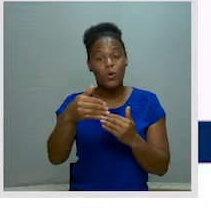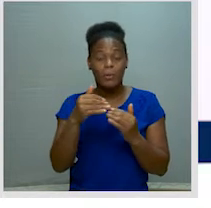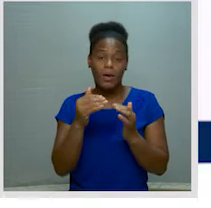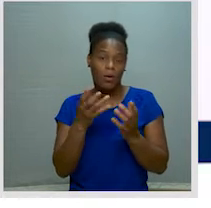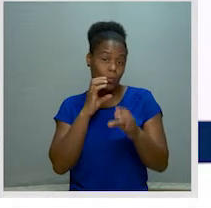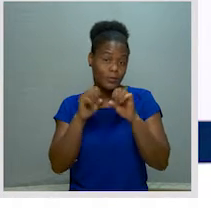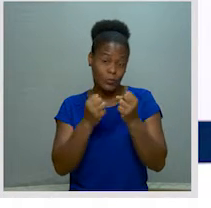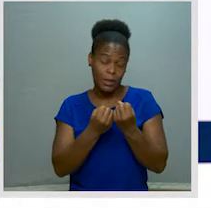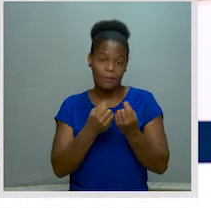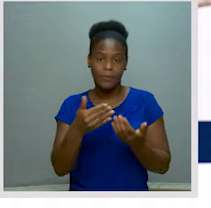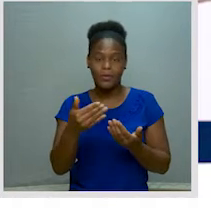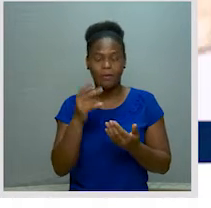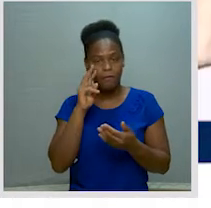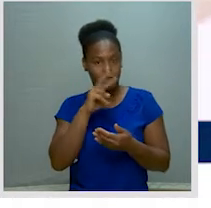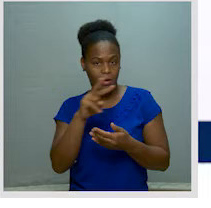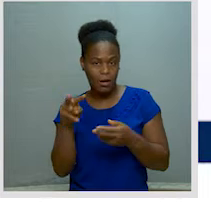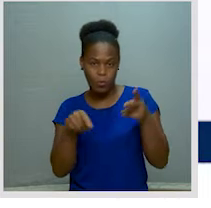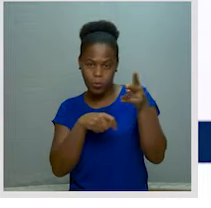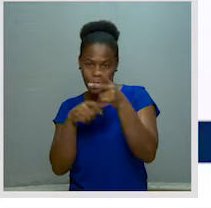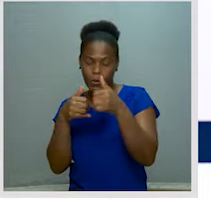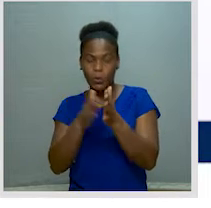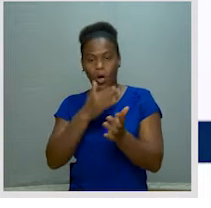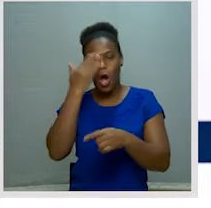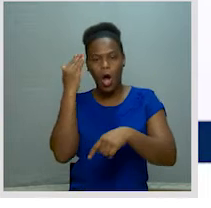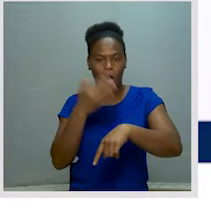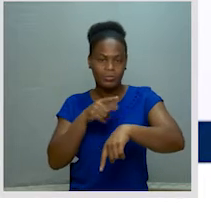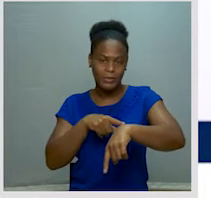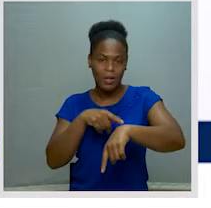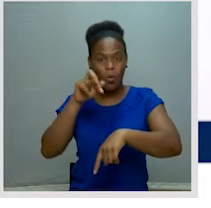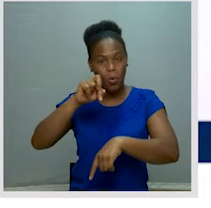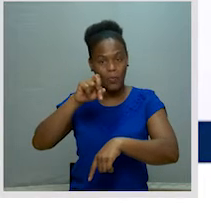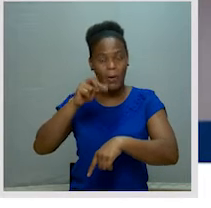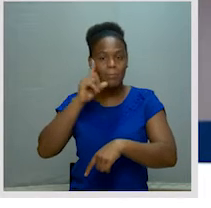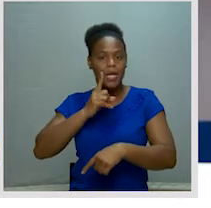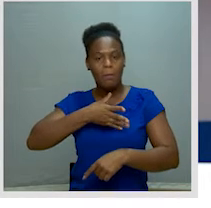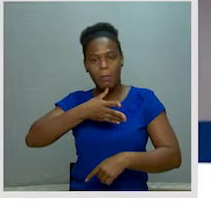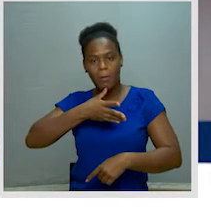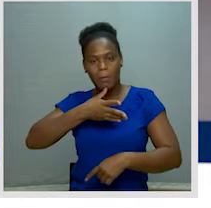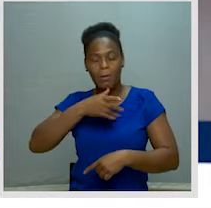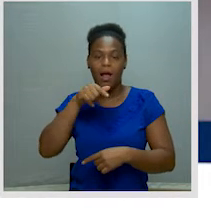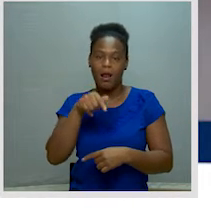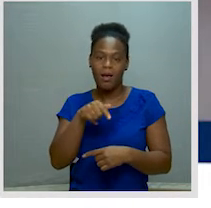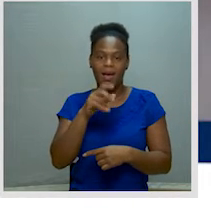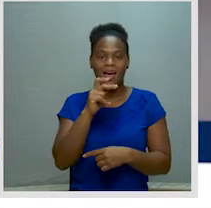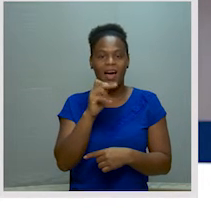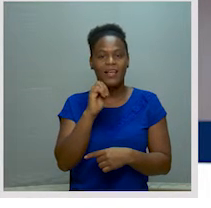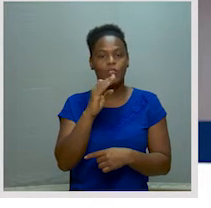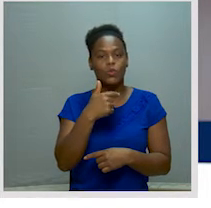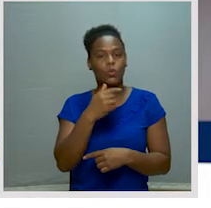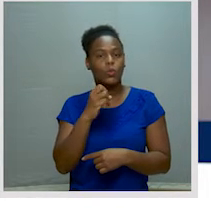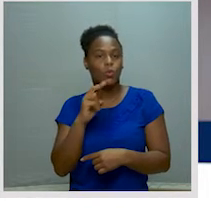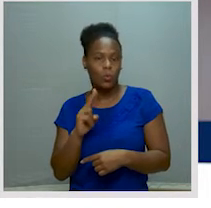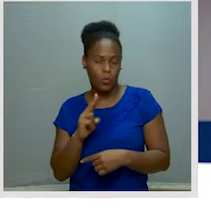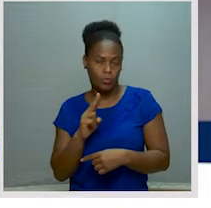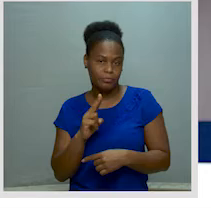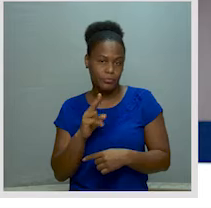Média. D'accord. Top départ, l'émission est diffusée tous les matins à 8h. La présentatrice est une vedette de la chaîne, Astum Bentube.